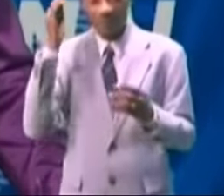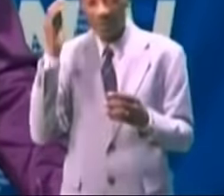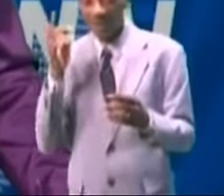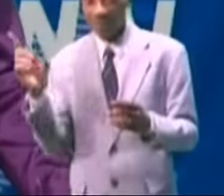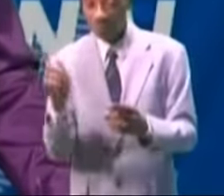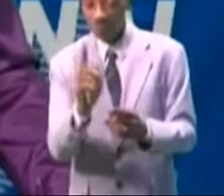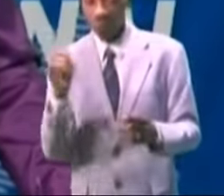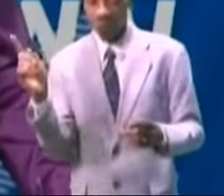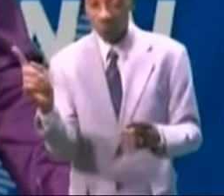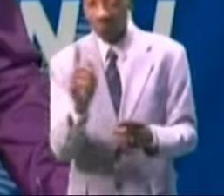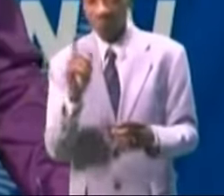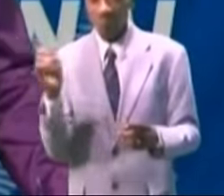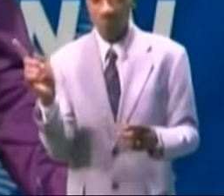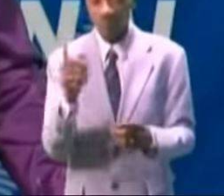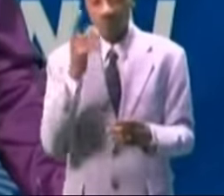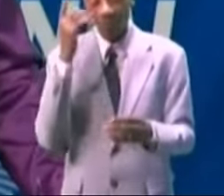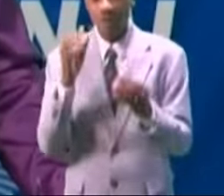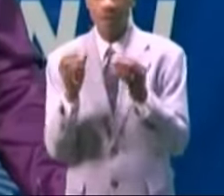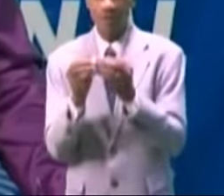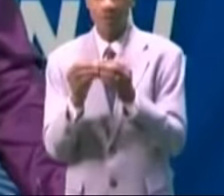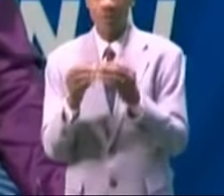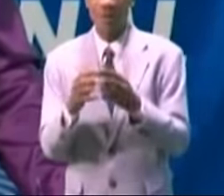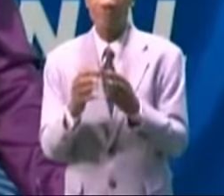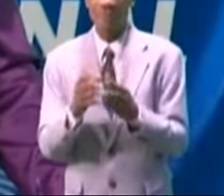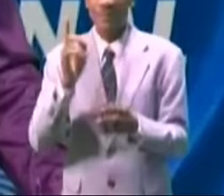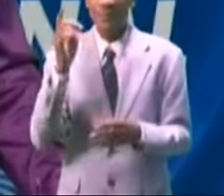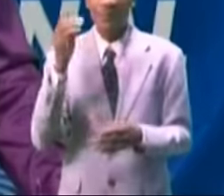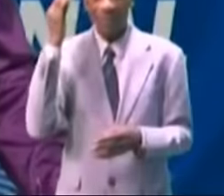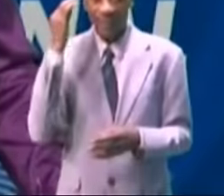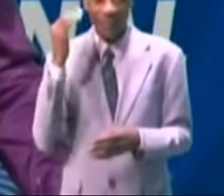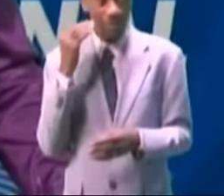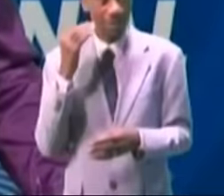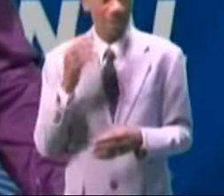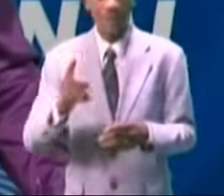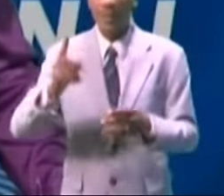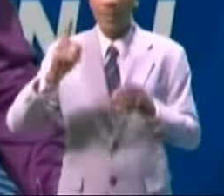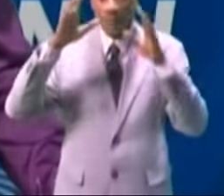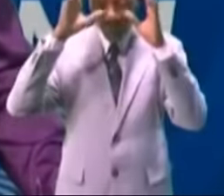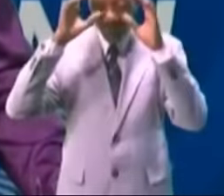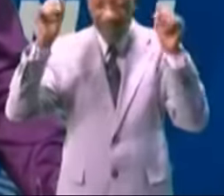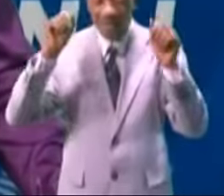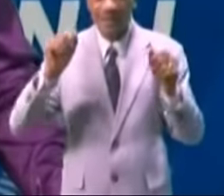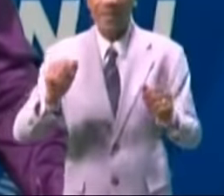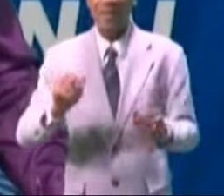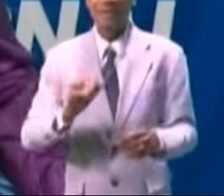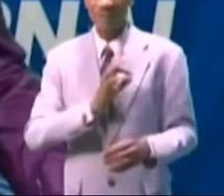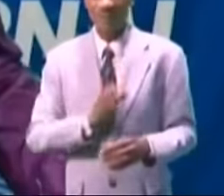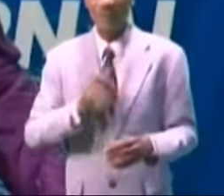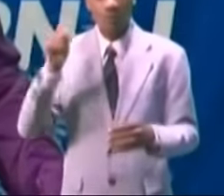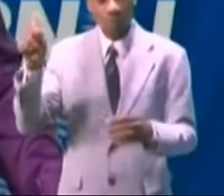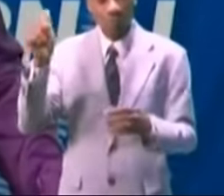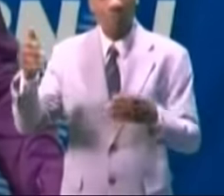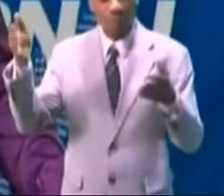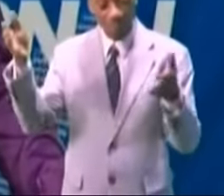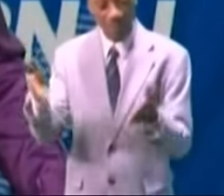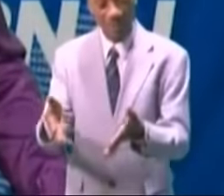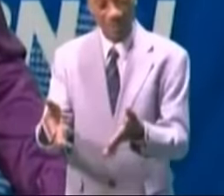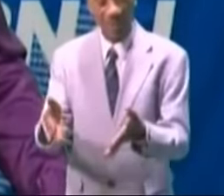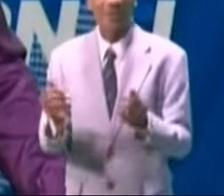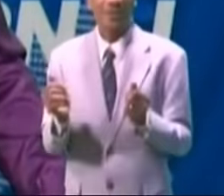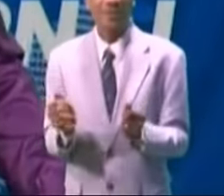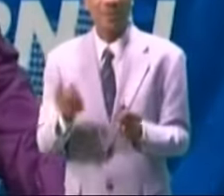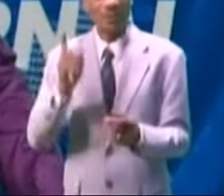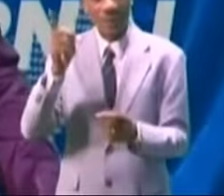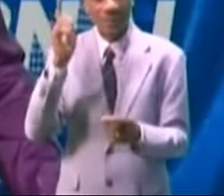du gouvernement souminois présidé par le chef de l'État Félix Antoine Tshisekedi Tshilombo. Les grandes lignes de ce tout premier conseil